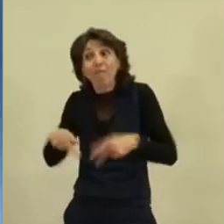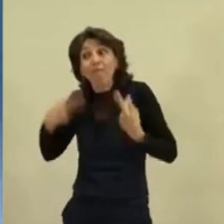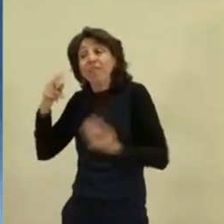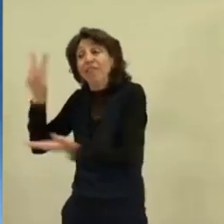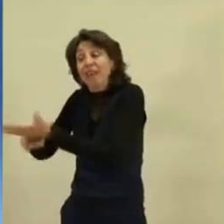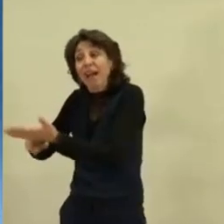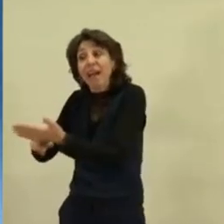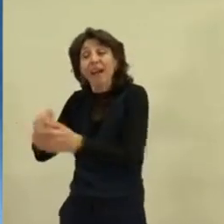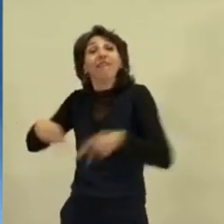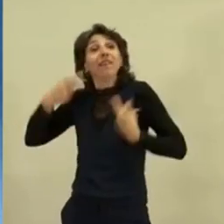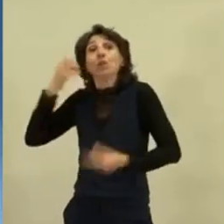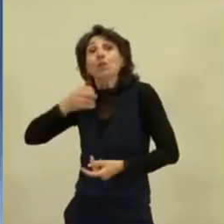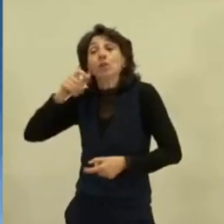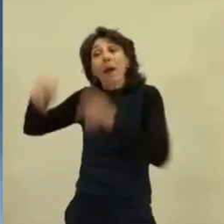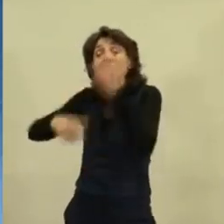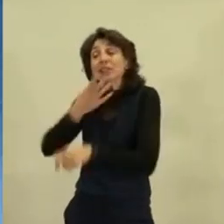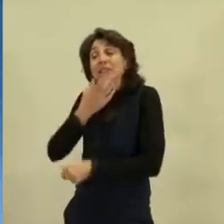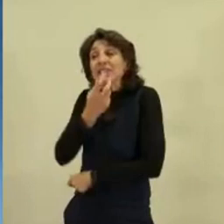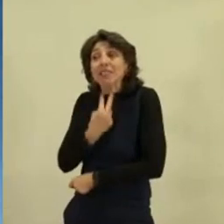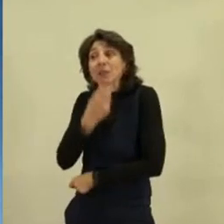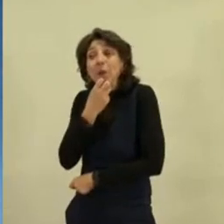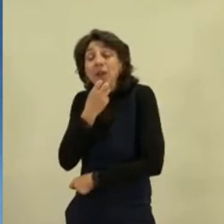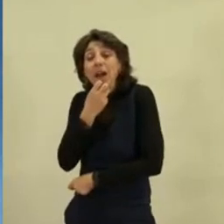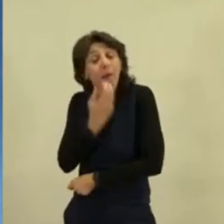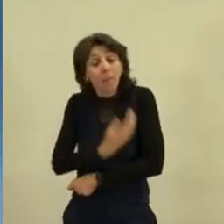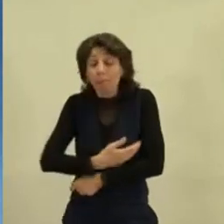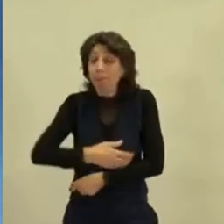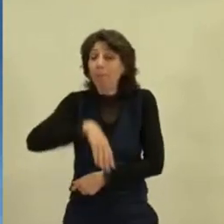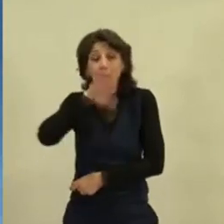citoyen va se prendre, même dans vos